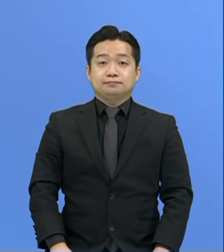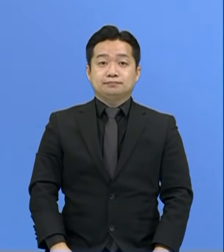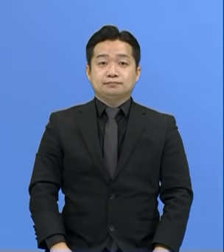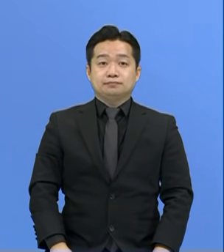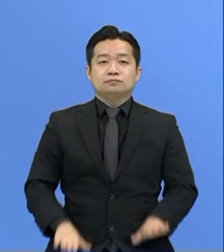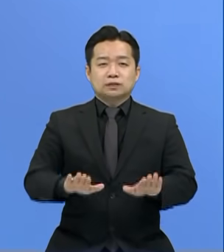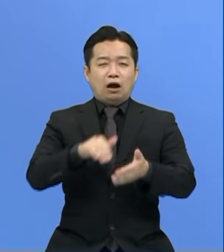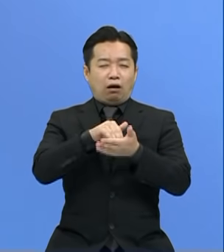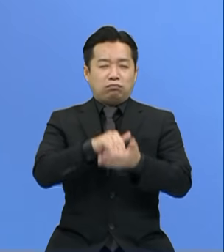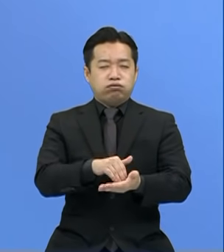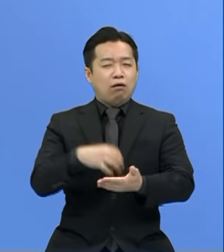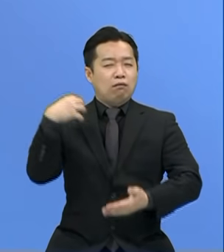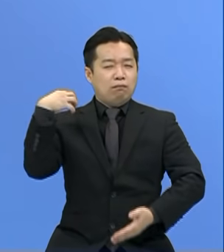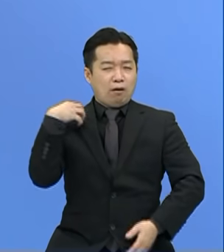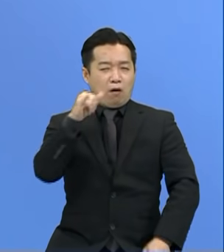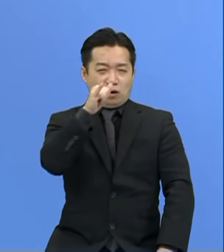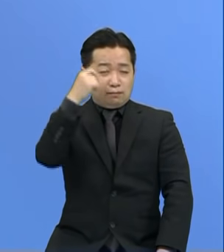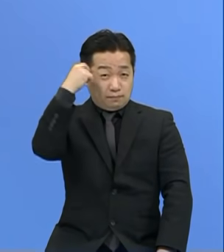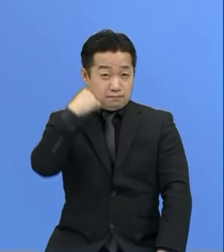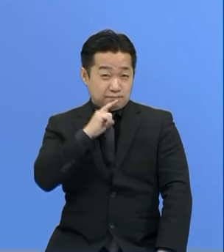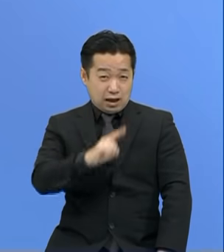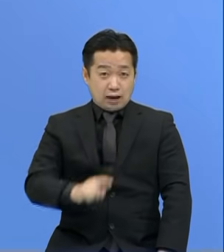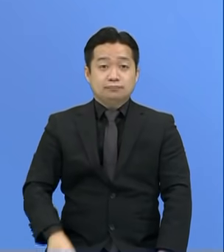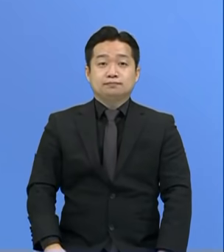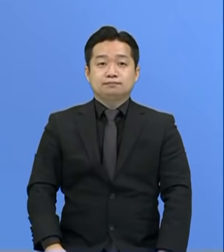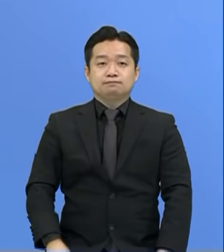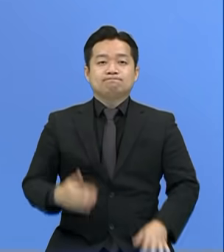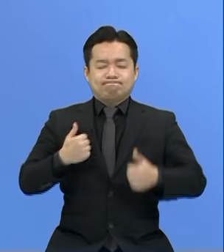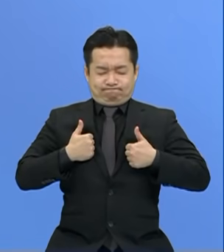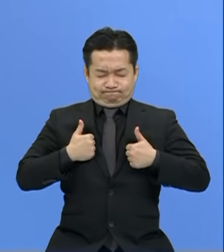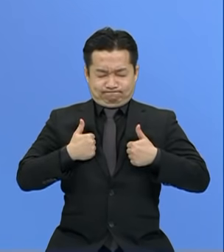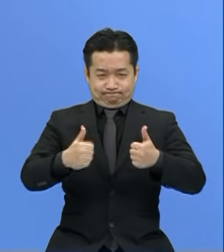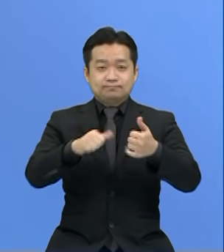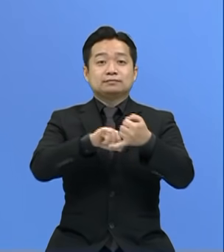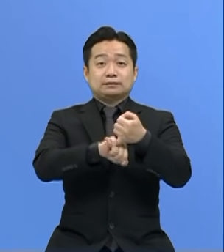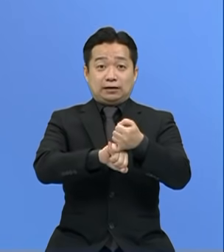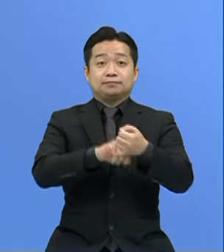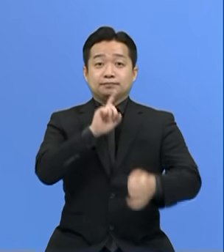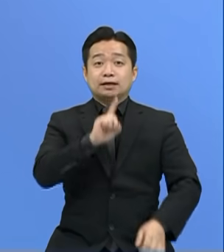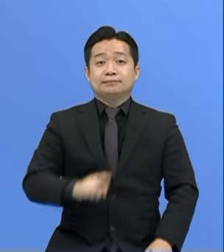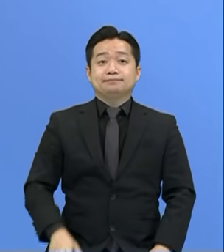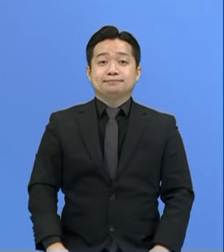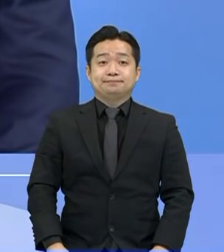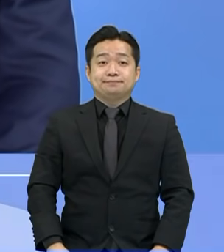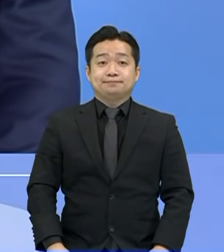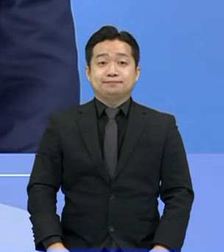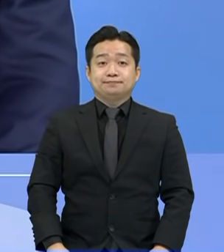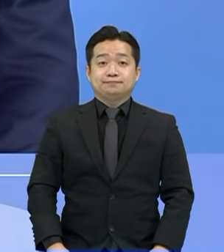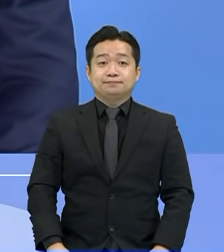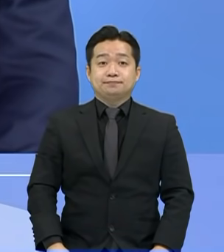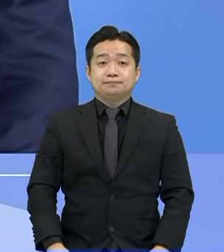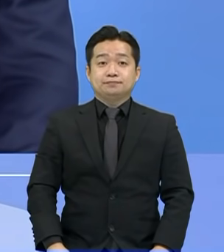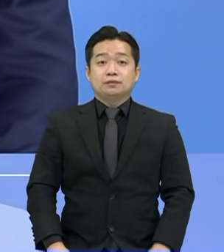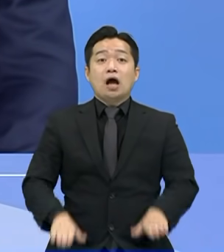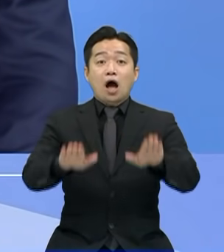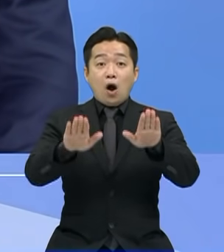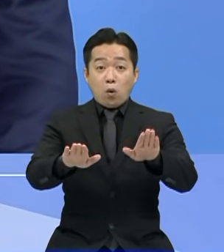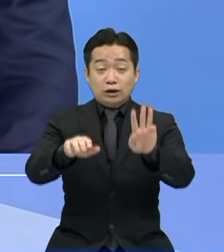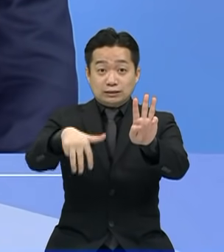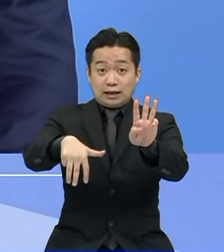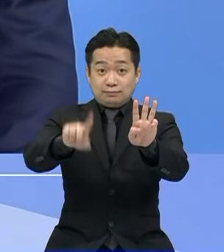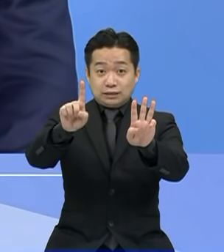엄중한 책임이라고나 할까요? 정말 최선을 다하겠다 이런 마음 먹고 있습니다. 자, 오늘